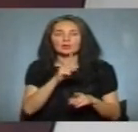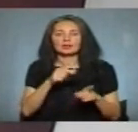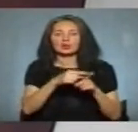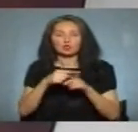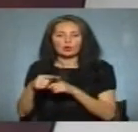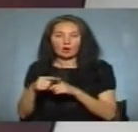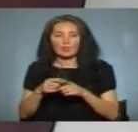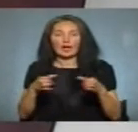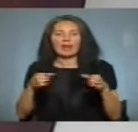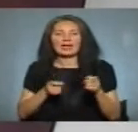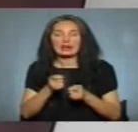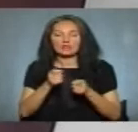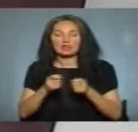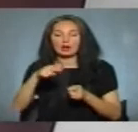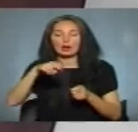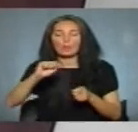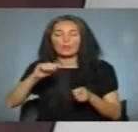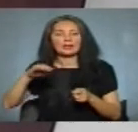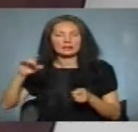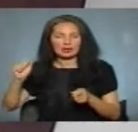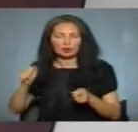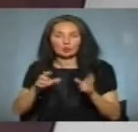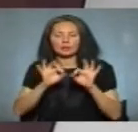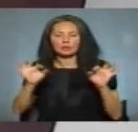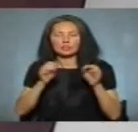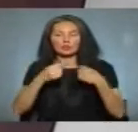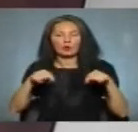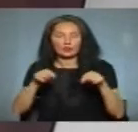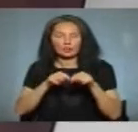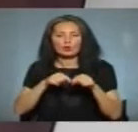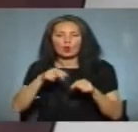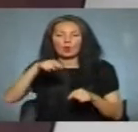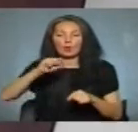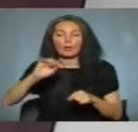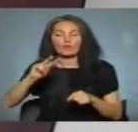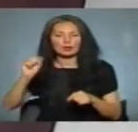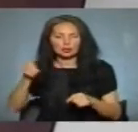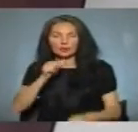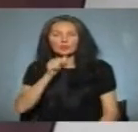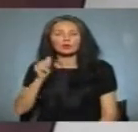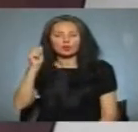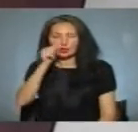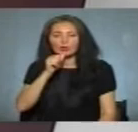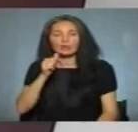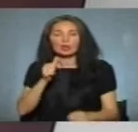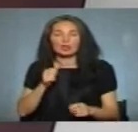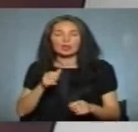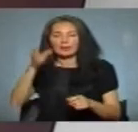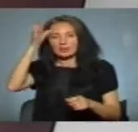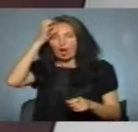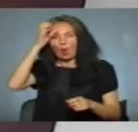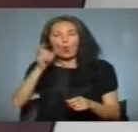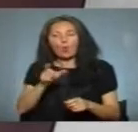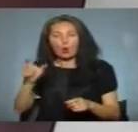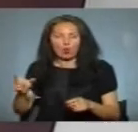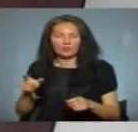керівника патентно-інформаційного відділу медичного університету Андрія Павлишина, торік науковці Тернопільського медуніверситету запатентували